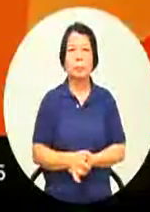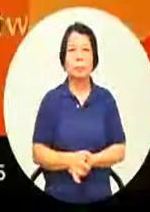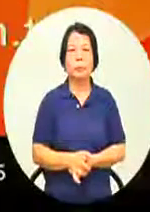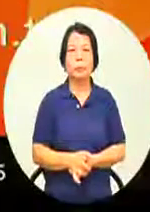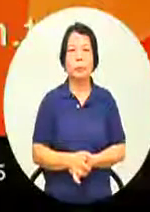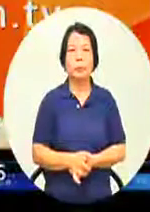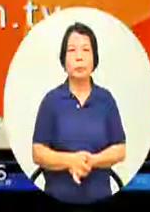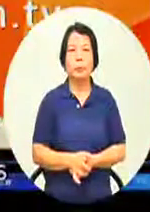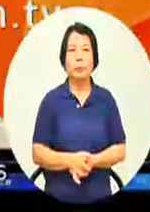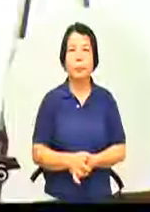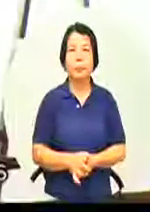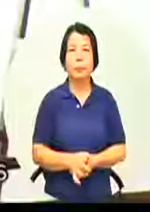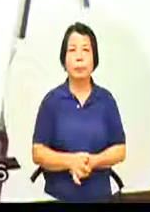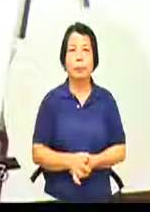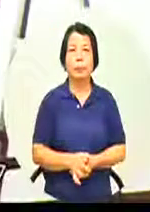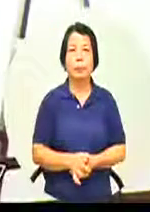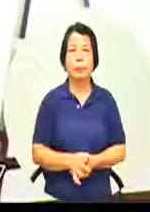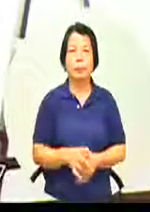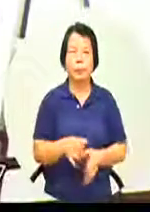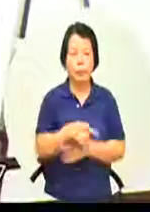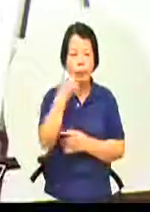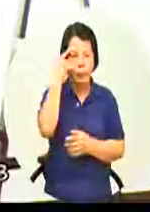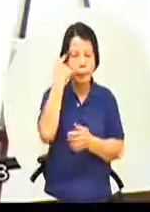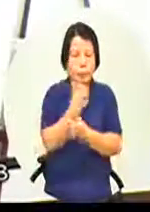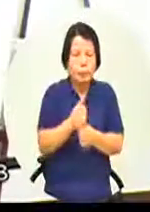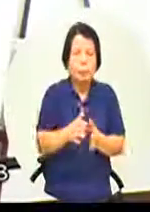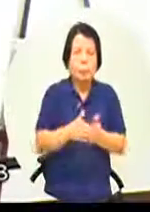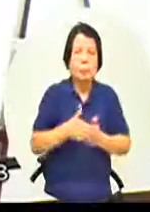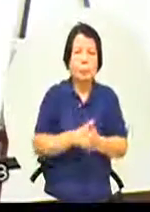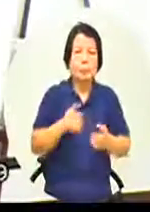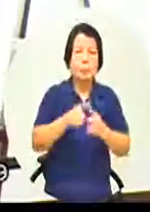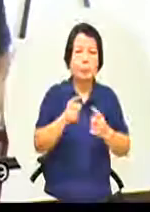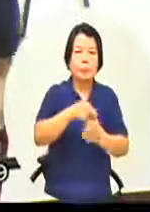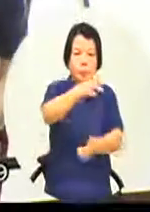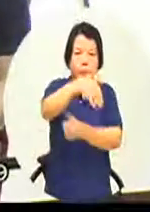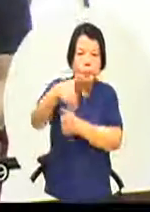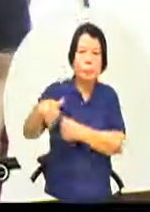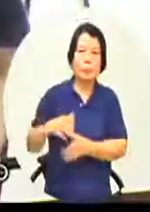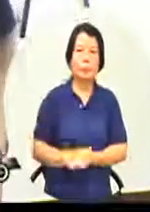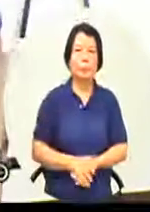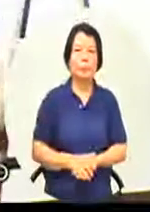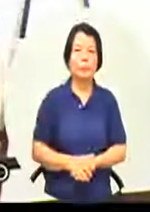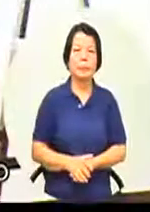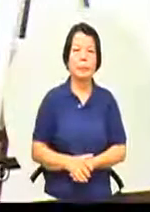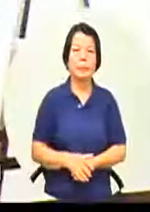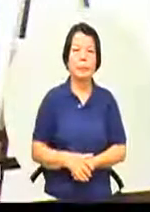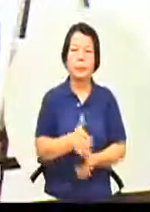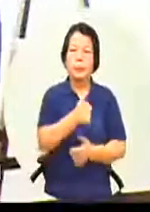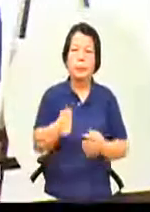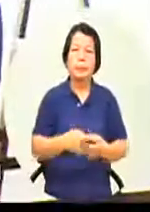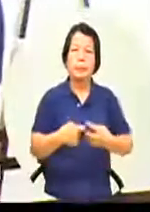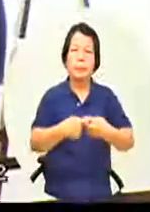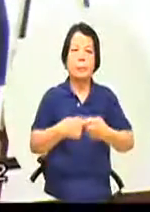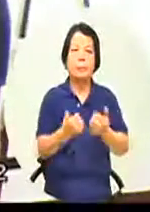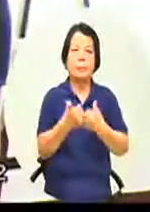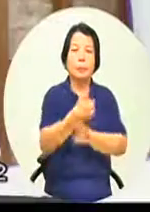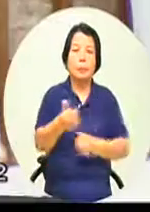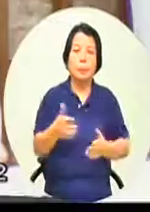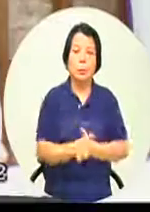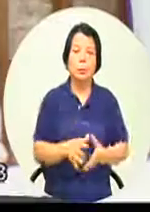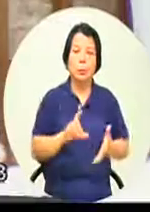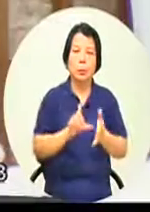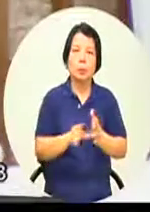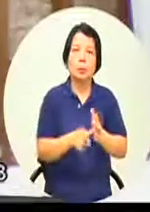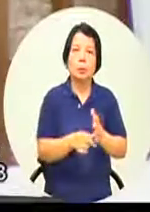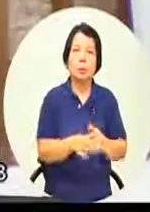报道。 好，谢谢，就是想办法把人找来，谢谢。请 好。谢谢博议员能够让本席跟他共用时间